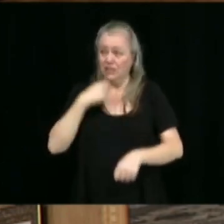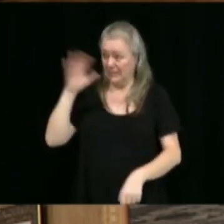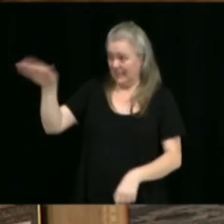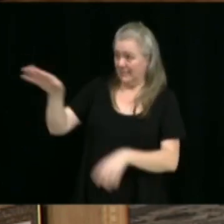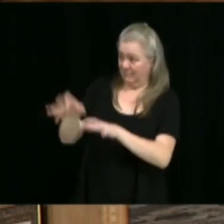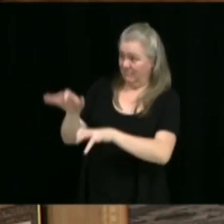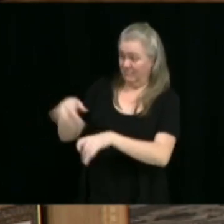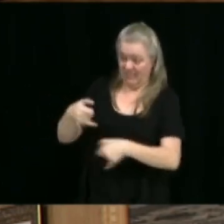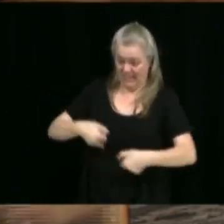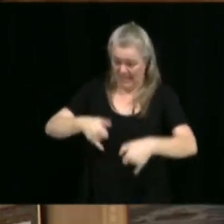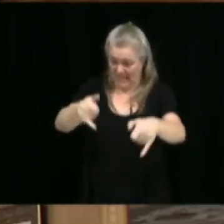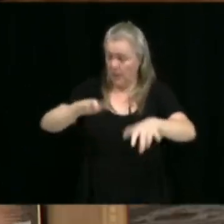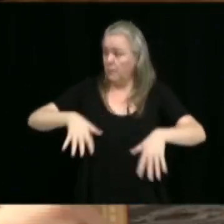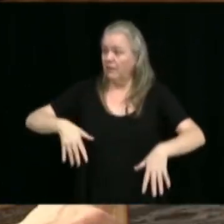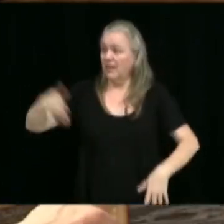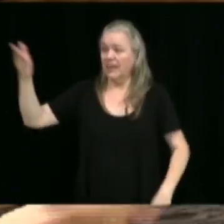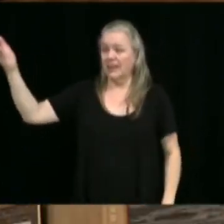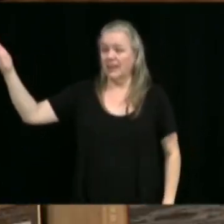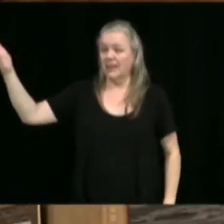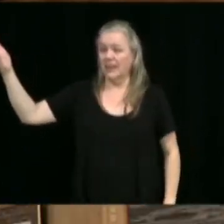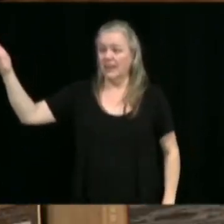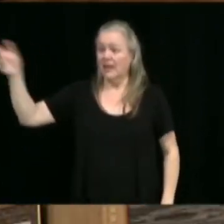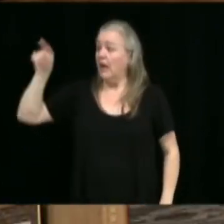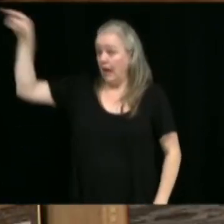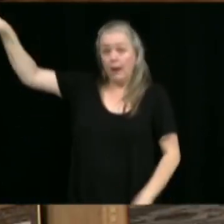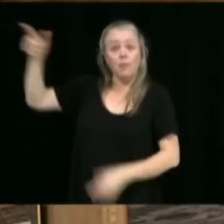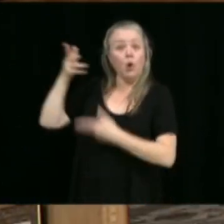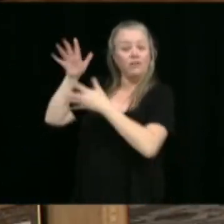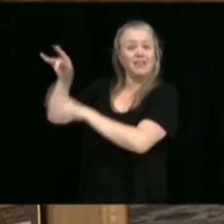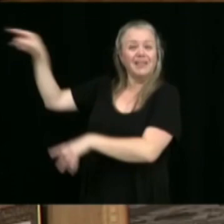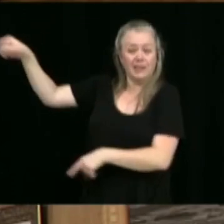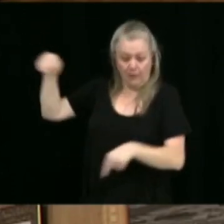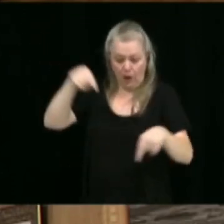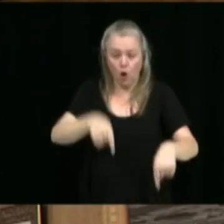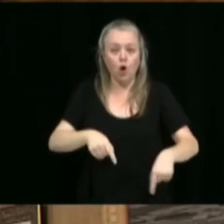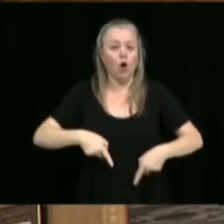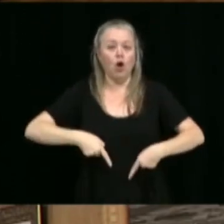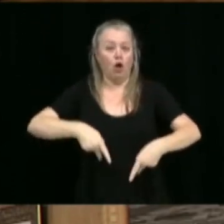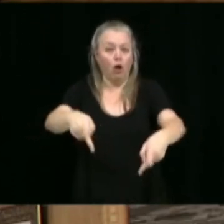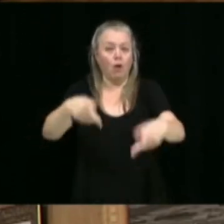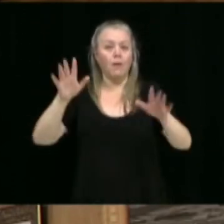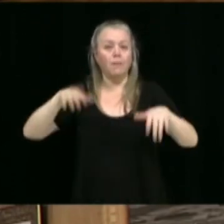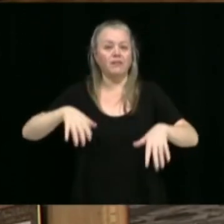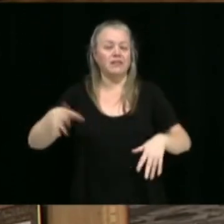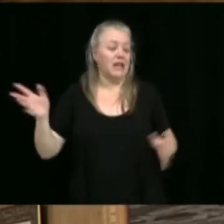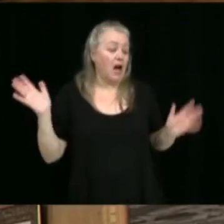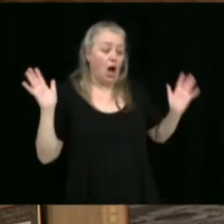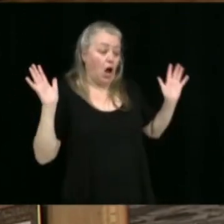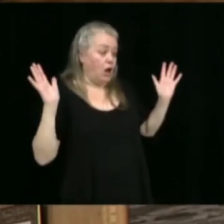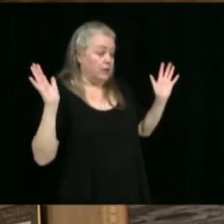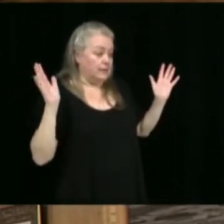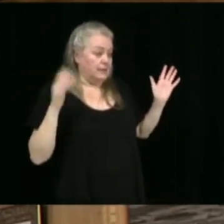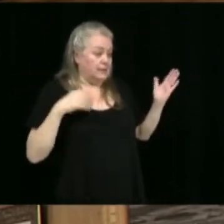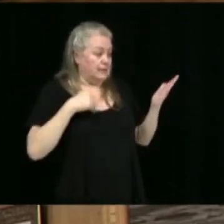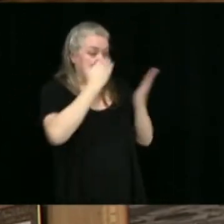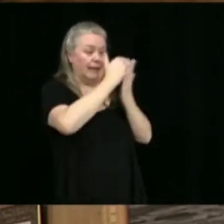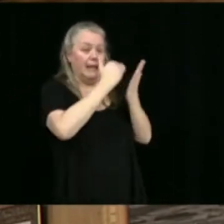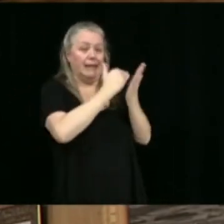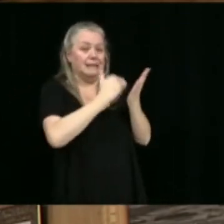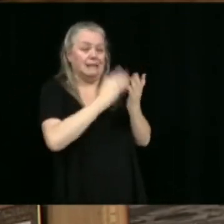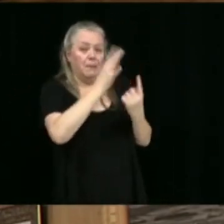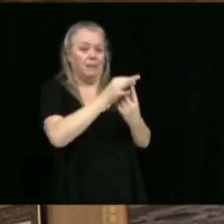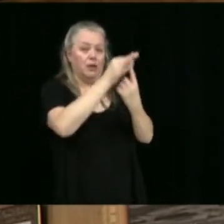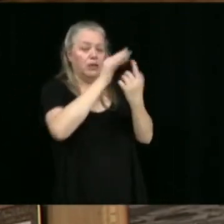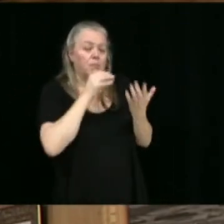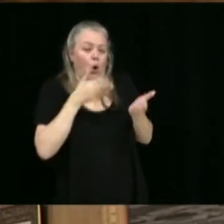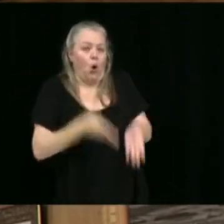hey, le traçage n'est pas fait, mais vous l'avez fait ailleurs, mais à cette intersection-là. Ils ont dit, ah, ben c'est pas dans notre liste des